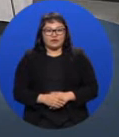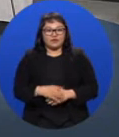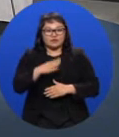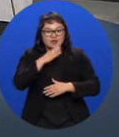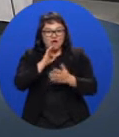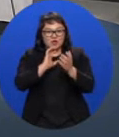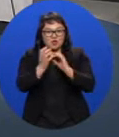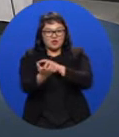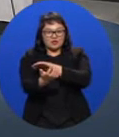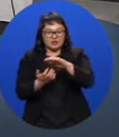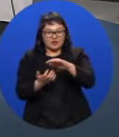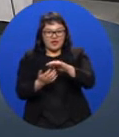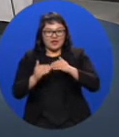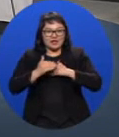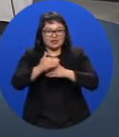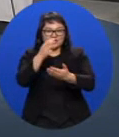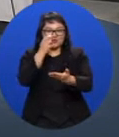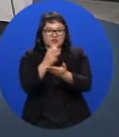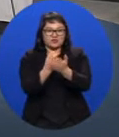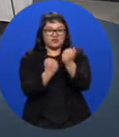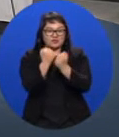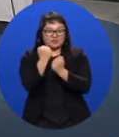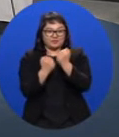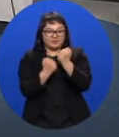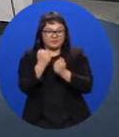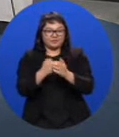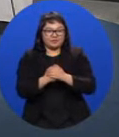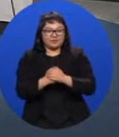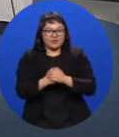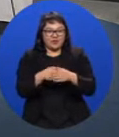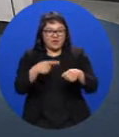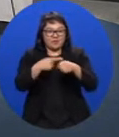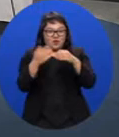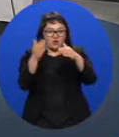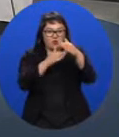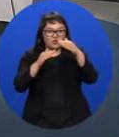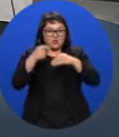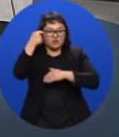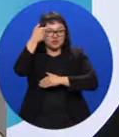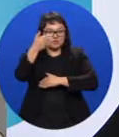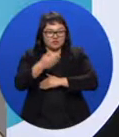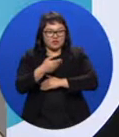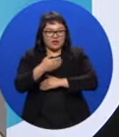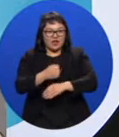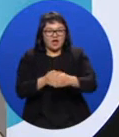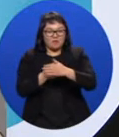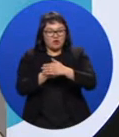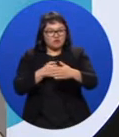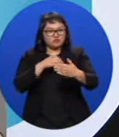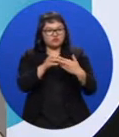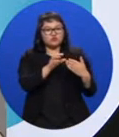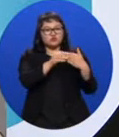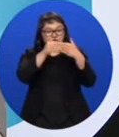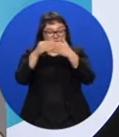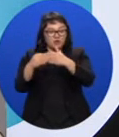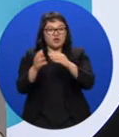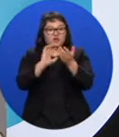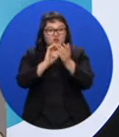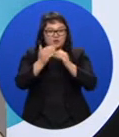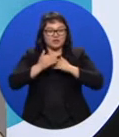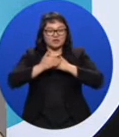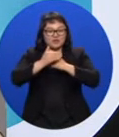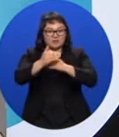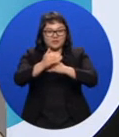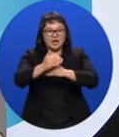본격적인 토론에 앞서 진행 규칙을 설명해 드리겠습니다. 토론은 공통 질문과 주제 지정 토론, 주도권 토론 등으로 진행됩니다.